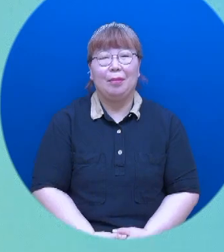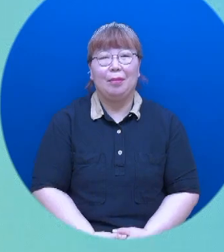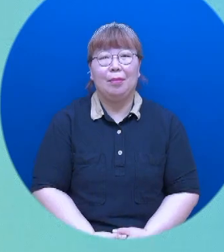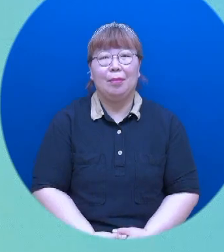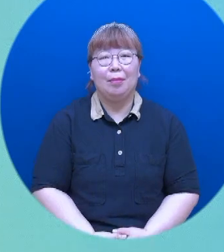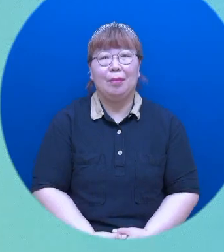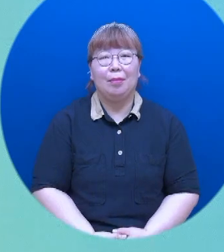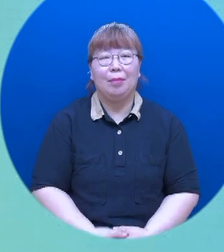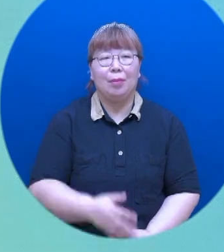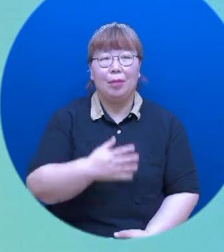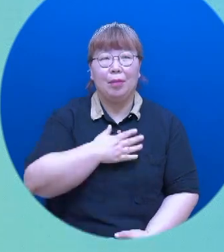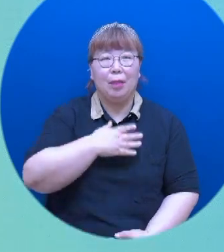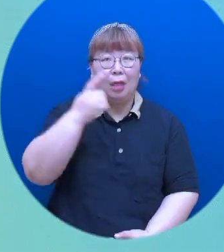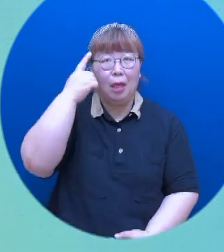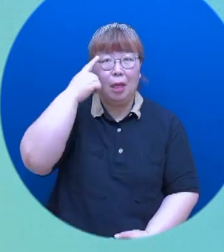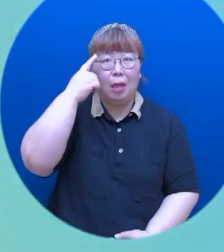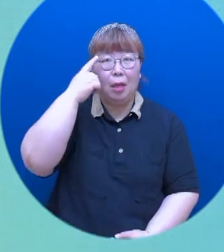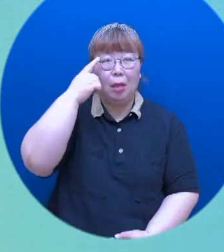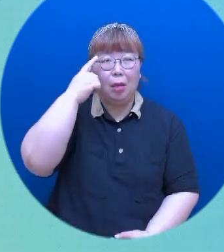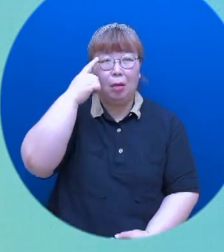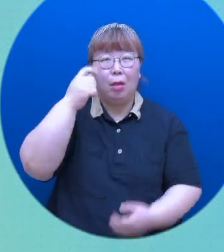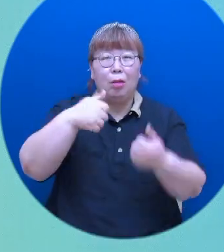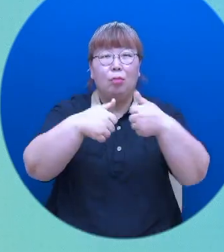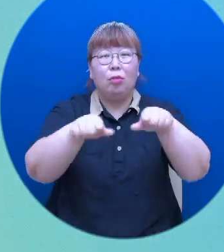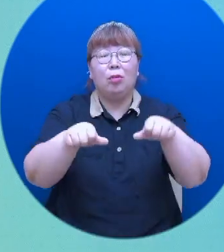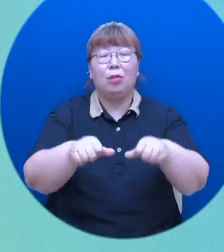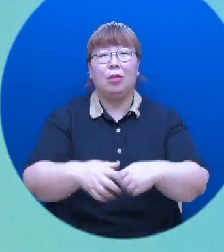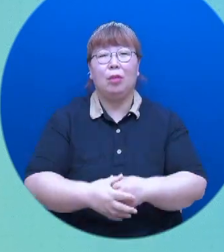제 안경이 이 발이 부러졌어요.